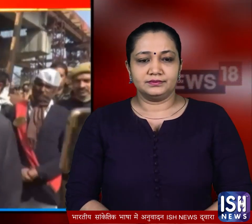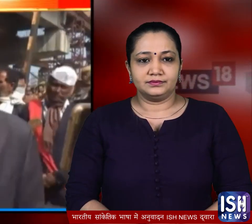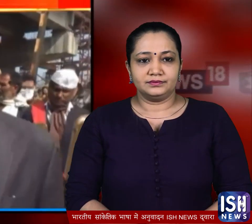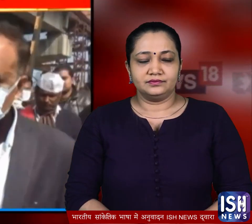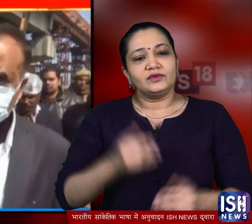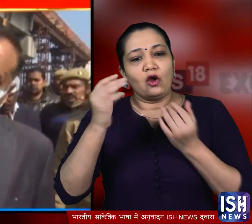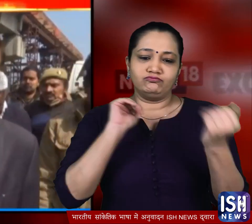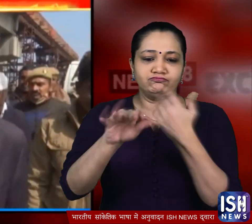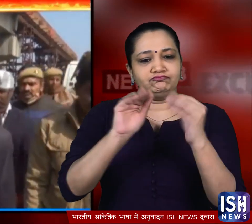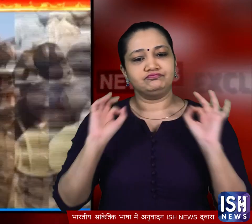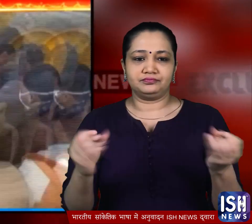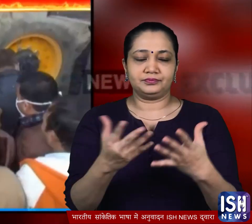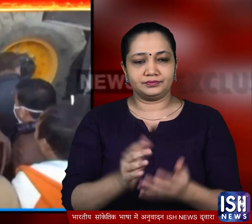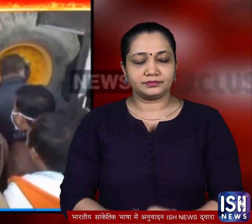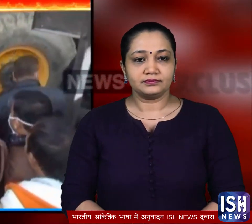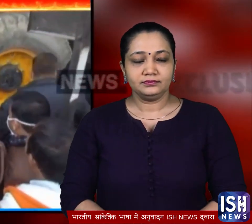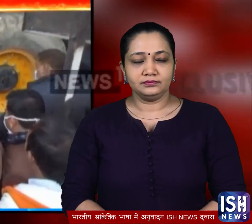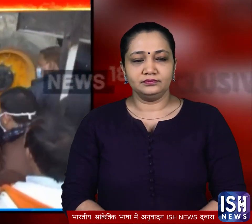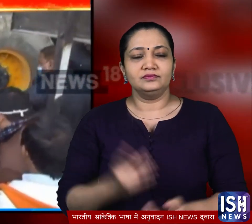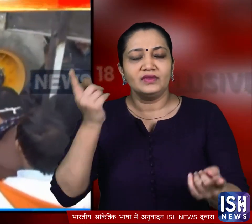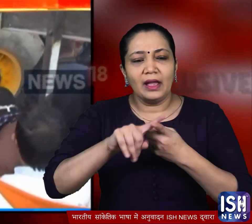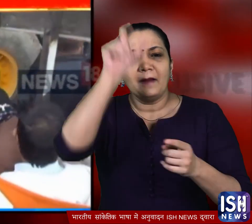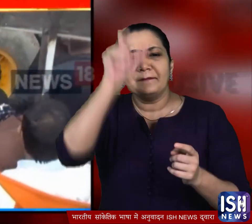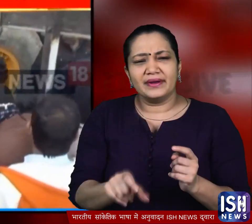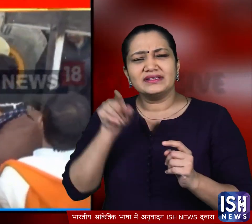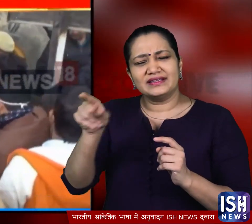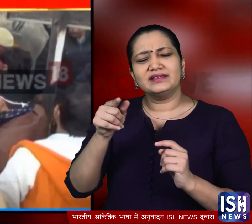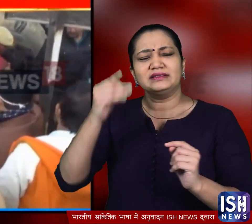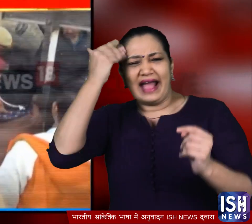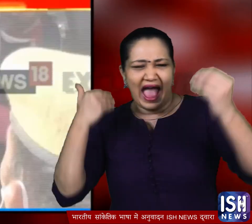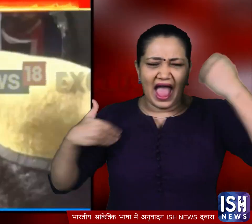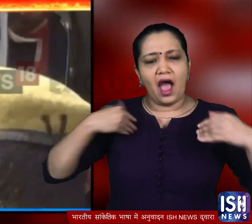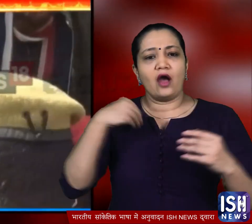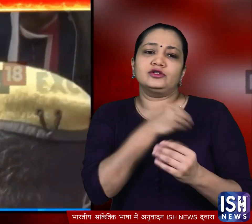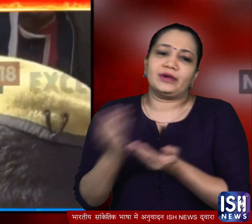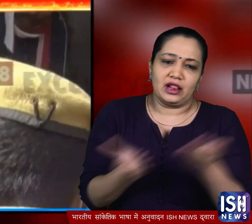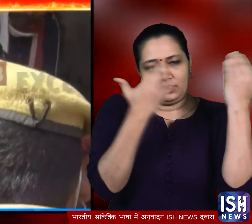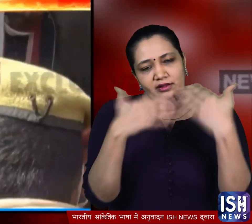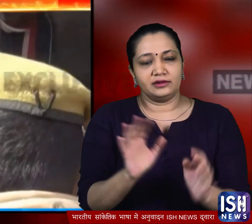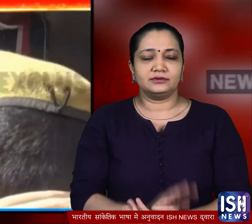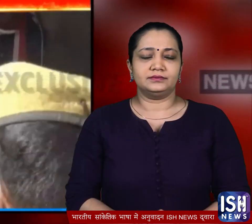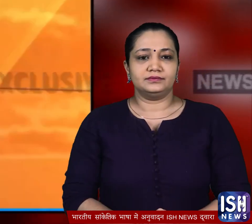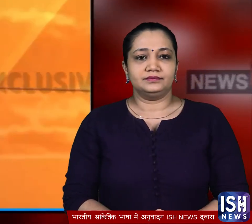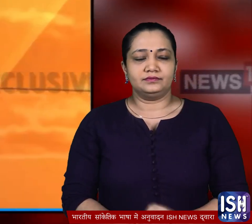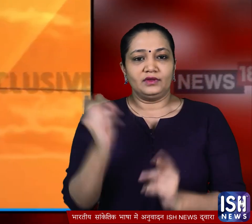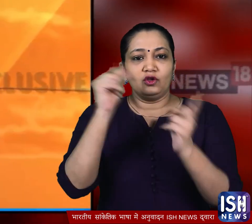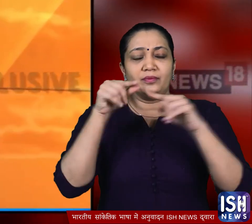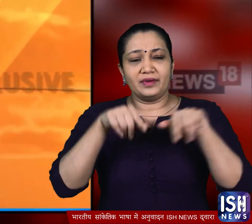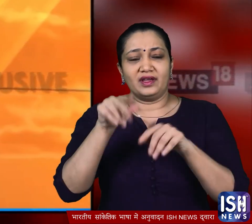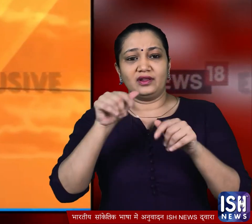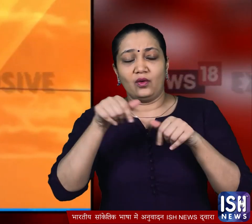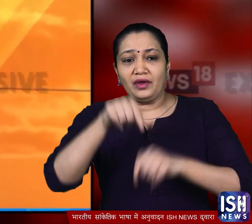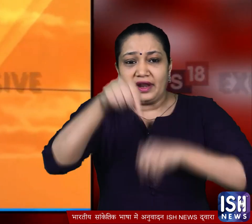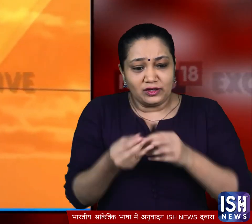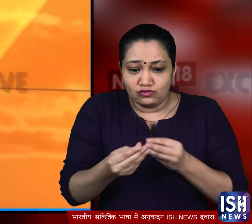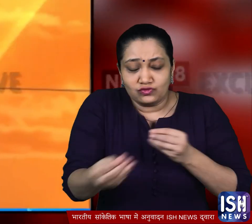हमारा ये यातायात हम लोग सामान्य कर रहे हैं। हादसे में गाड़ी में सवार एक आदमी को हल्की चोटें आईं, जिसे इलाज के लिए अस्पताल भेजा गया। उत्तर प्रदेश में